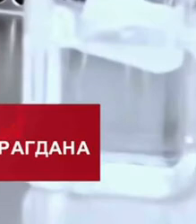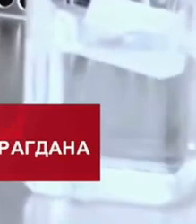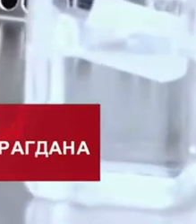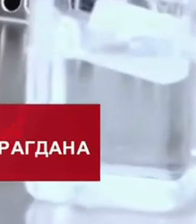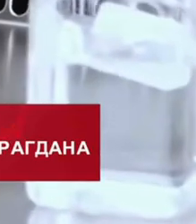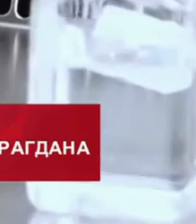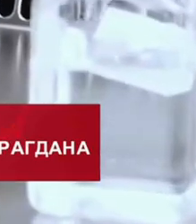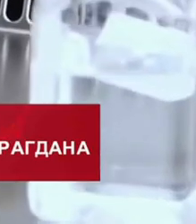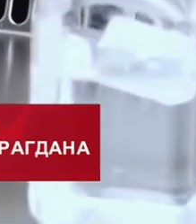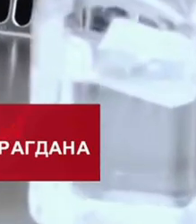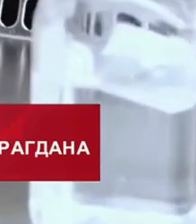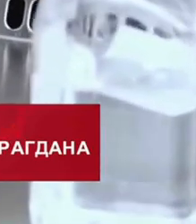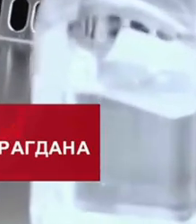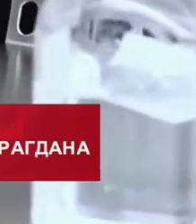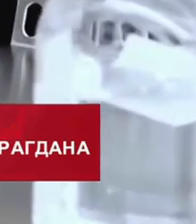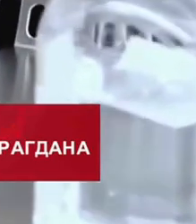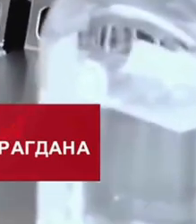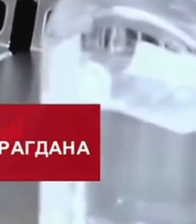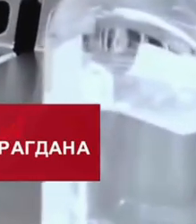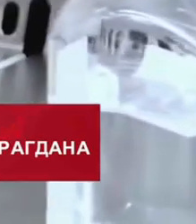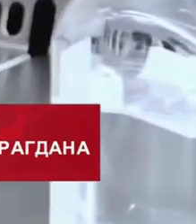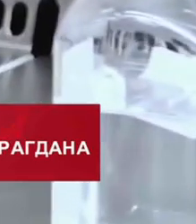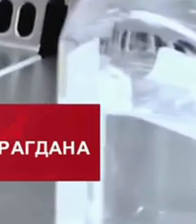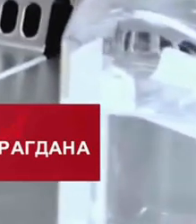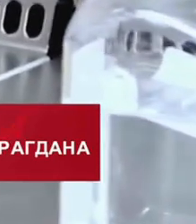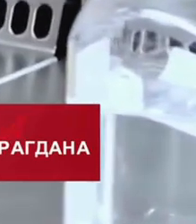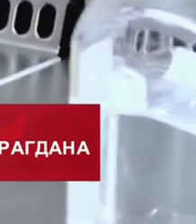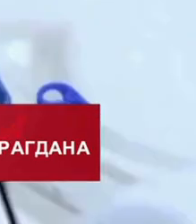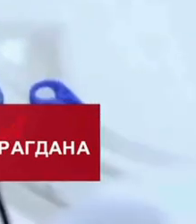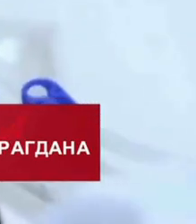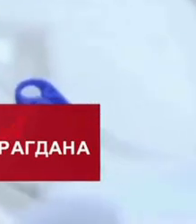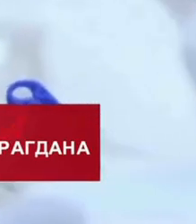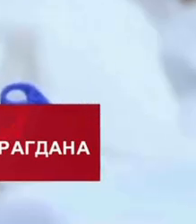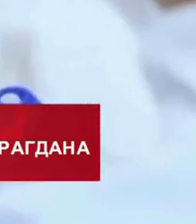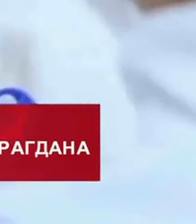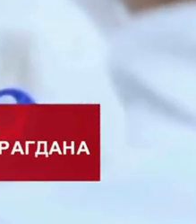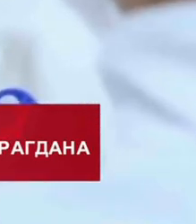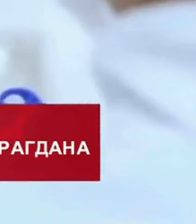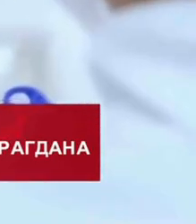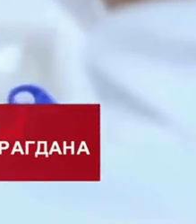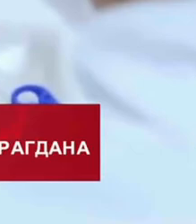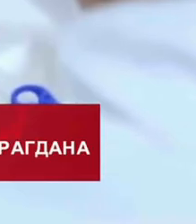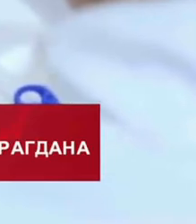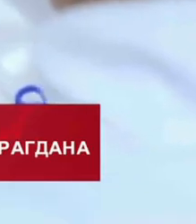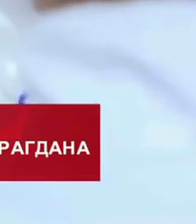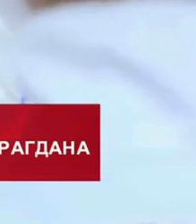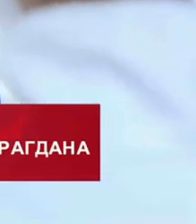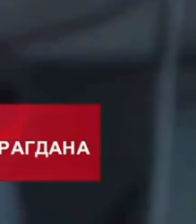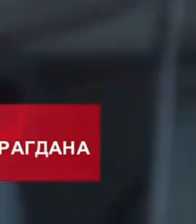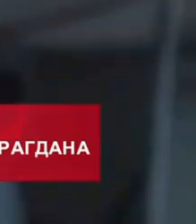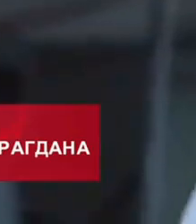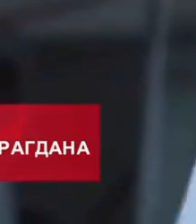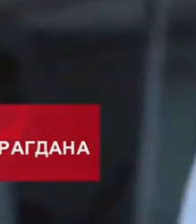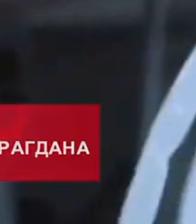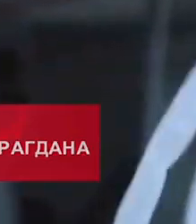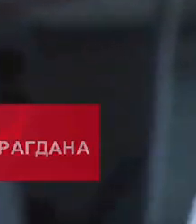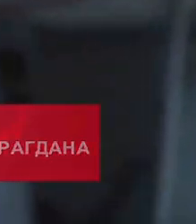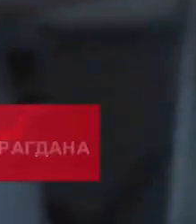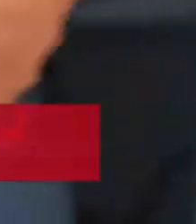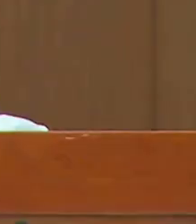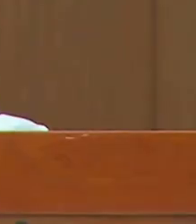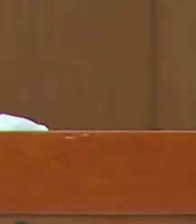гэдгийг олцсон. Тэгвэл COVID-19-ийн вакциныг бүр 2023 оноос наашгүй гэх мэдээл явагдана. Энэ үнэн үү гэсэн